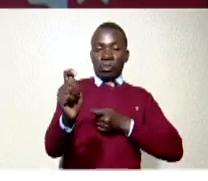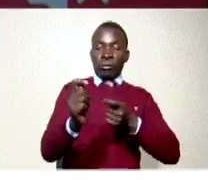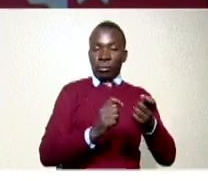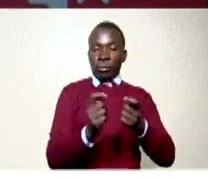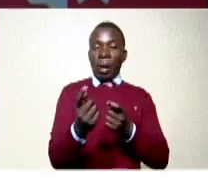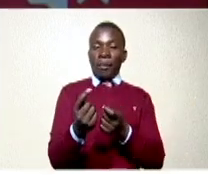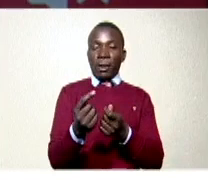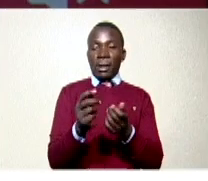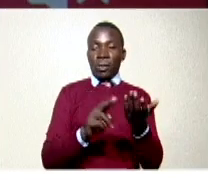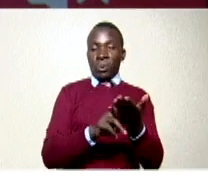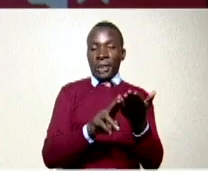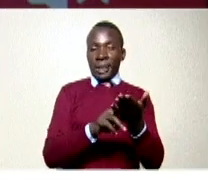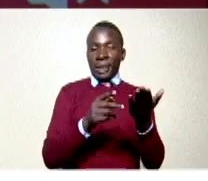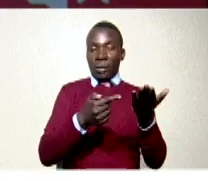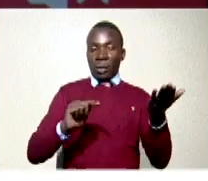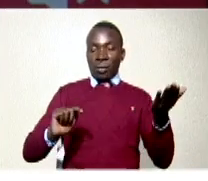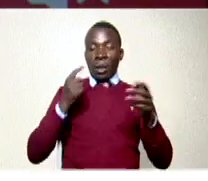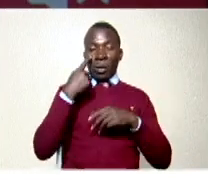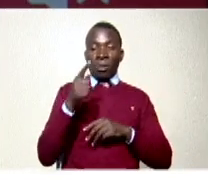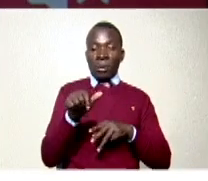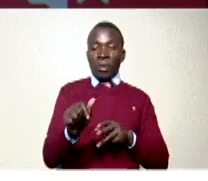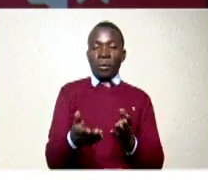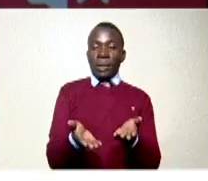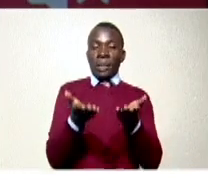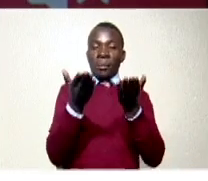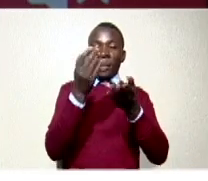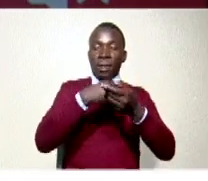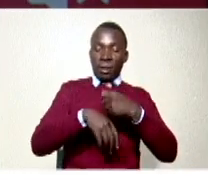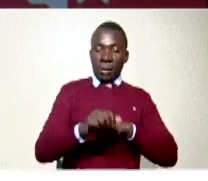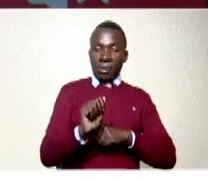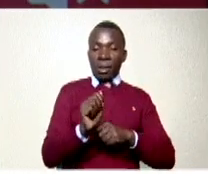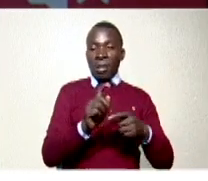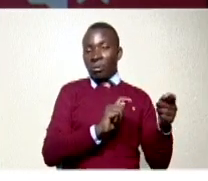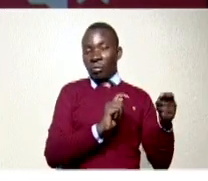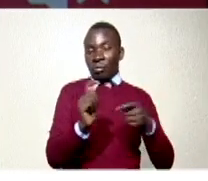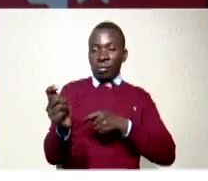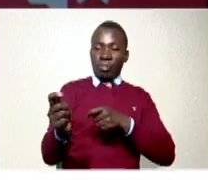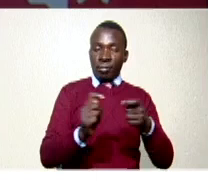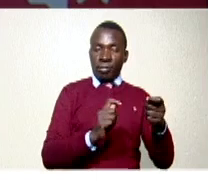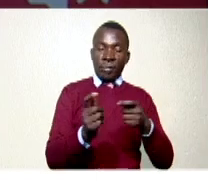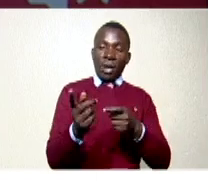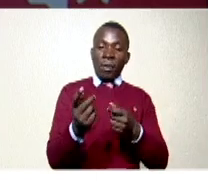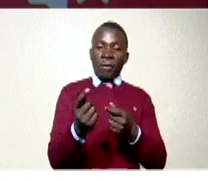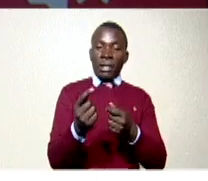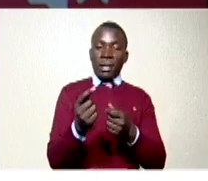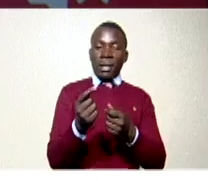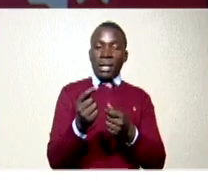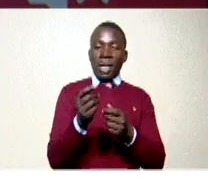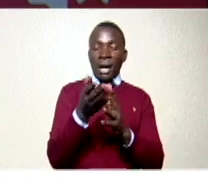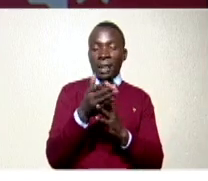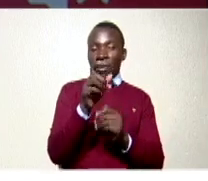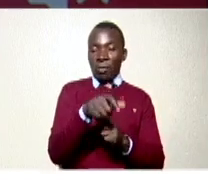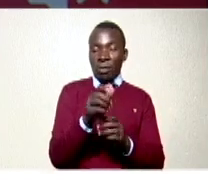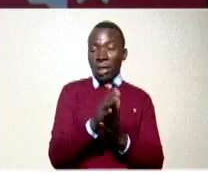ikoranabuhanga, turasanga ibi nabyo bigenda bizamuka. Ibikorwa byo guhererekanya amafaranga hagati y'umuntu n'undi, no kuvuga ngo niba